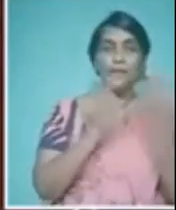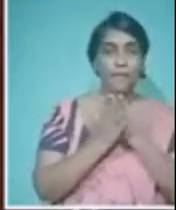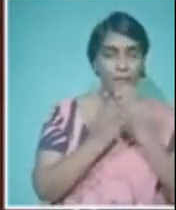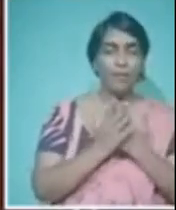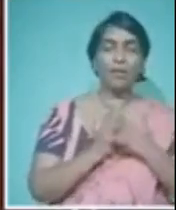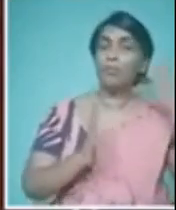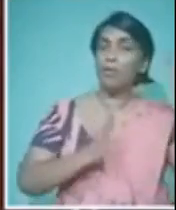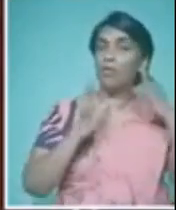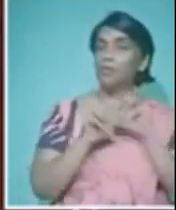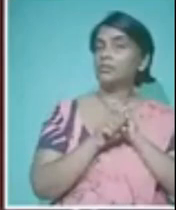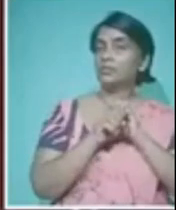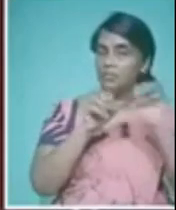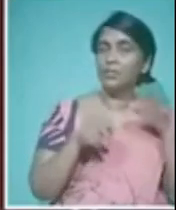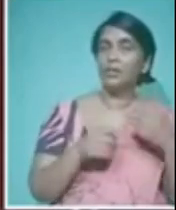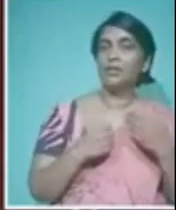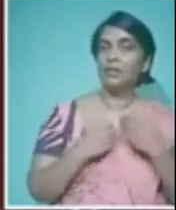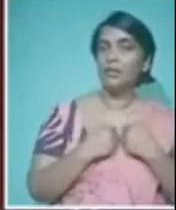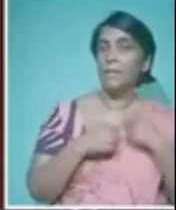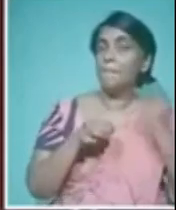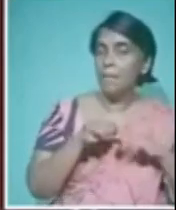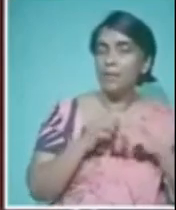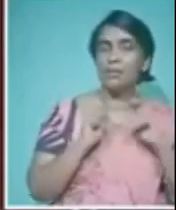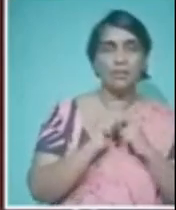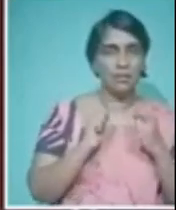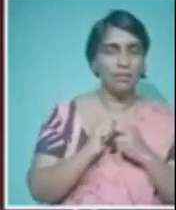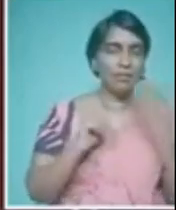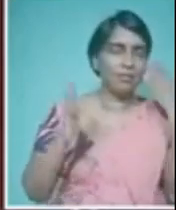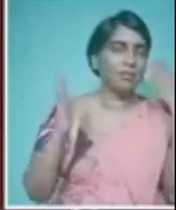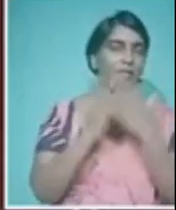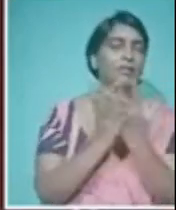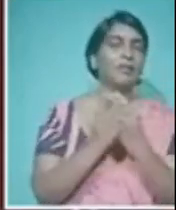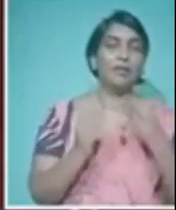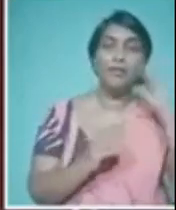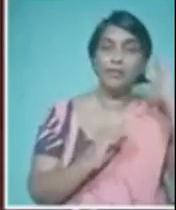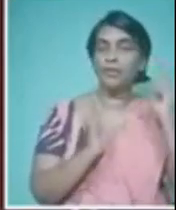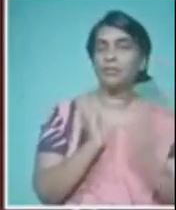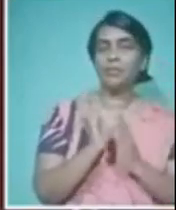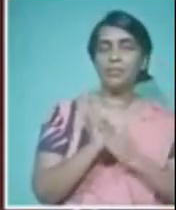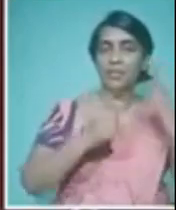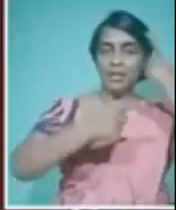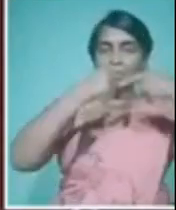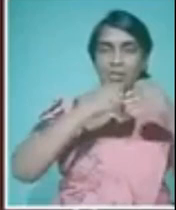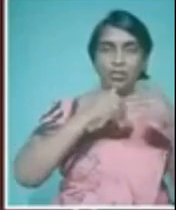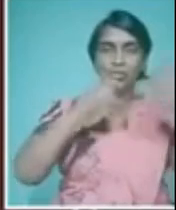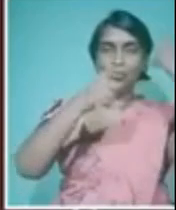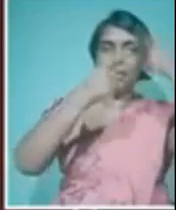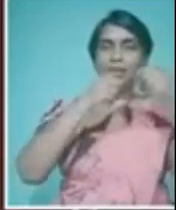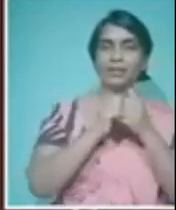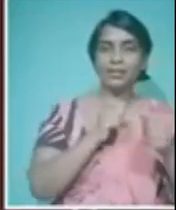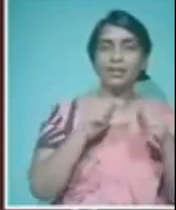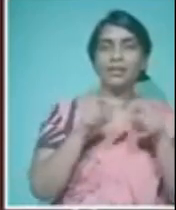කර්මාන්තයේ ජාත්‍යන්තරයට ගෙනියන්න අපිට මේ තියෙන ප්‍රශ්න ගැටලු සාකච්ඡා කිරීමේ අවශ්‍යතාවය වෙනුවෙන් විශේෂ කාරක සභාවක් ලබා දෙන මෙන් අපේ ගරු